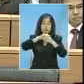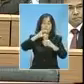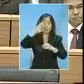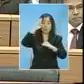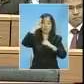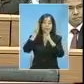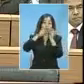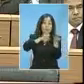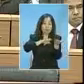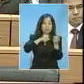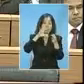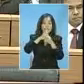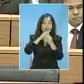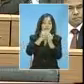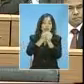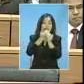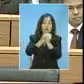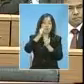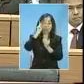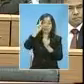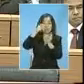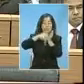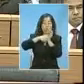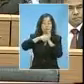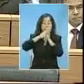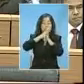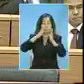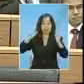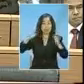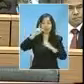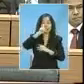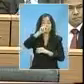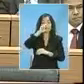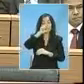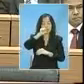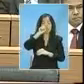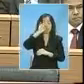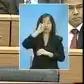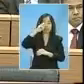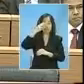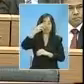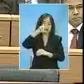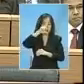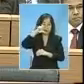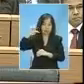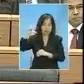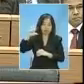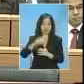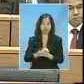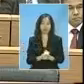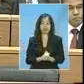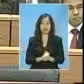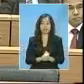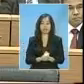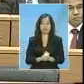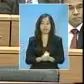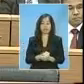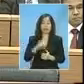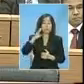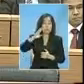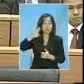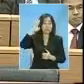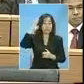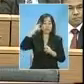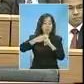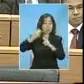ครับด้วยภาระหนี้สินกว่า100,000 70,000ล้านบาทครับบริษัทยักษ์